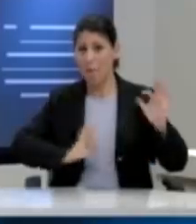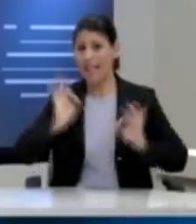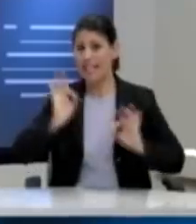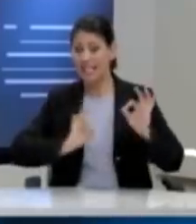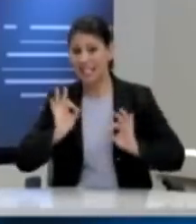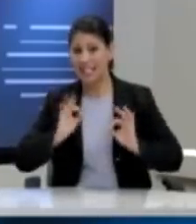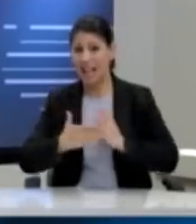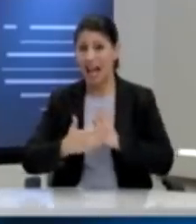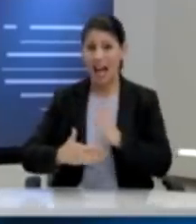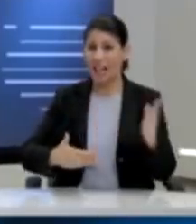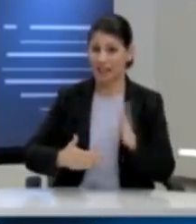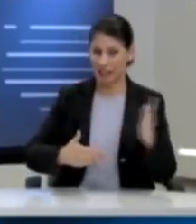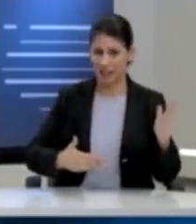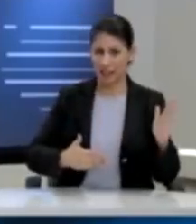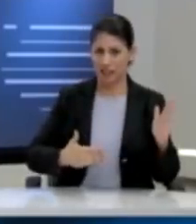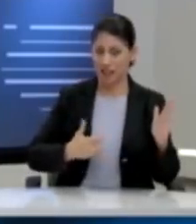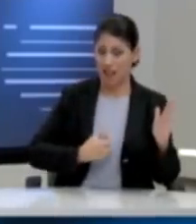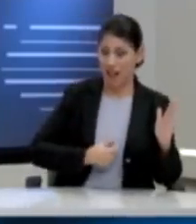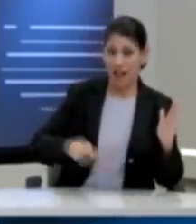πυρηνικής αριστεράς